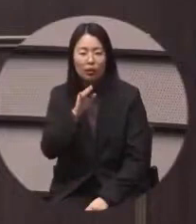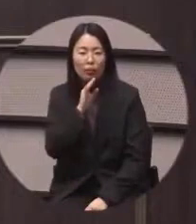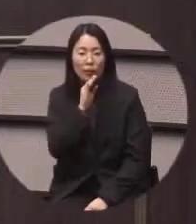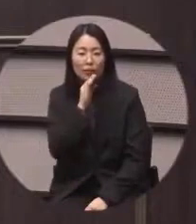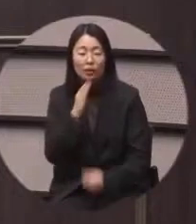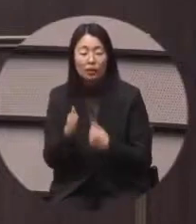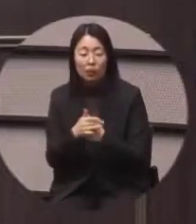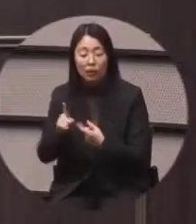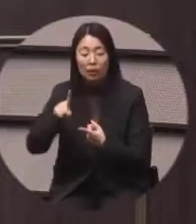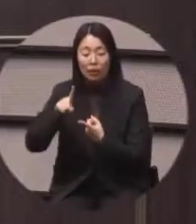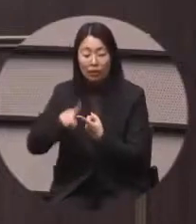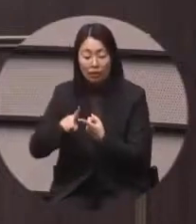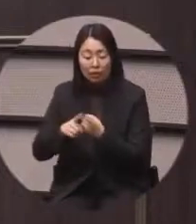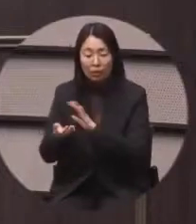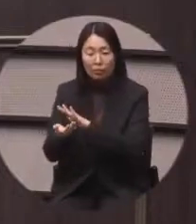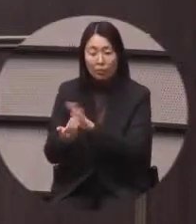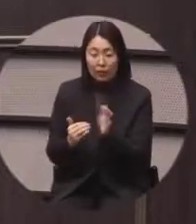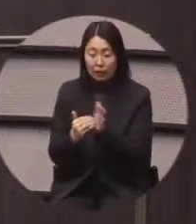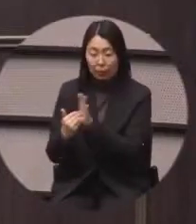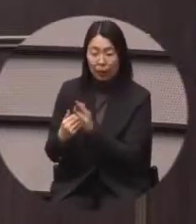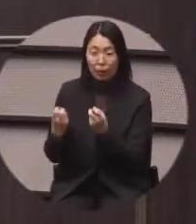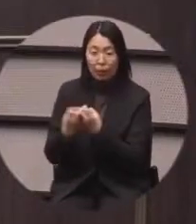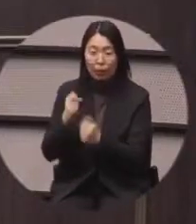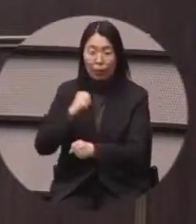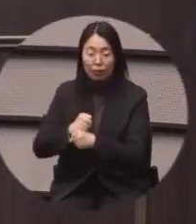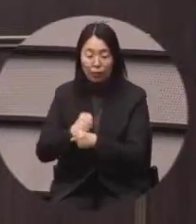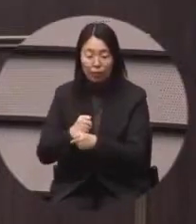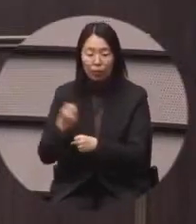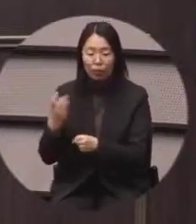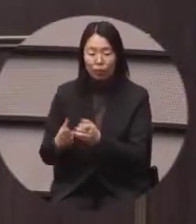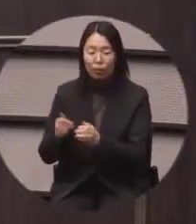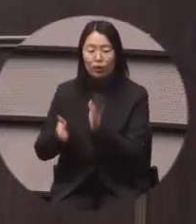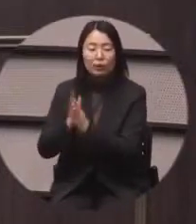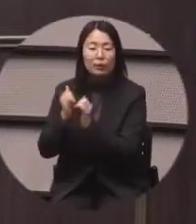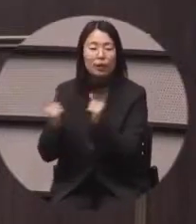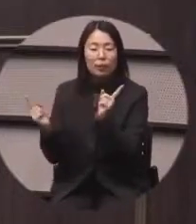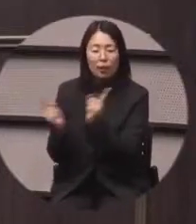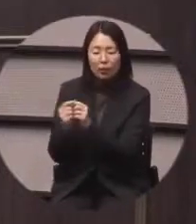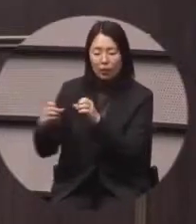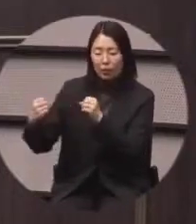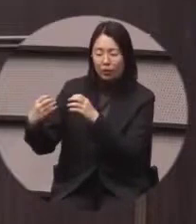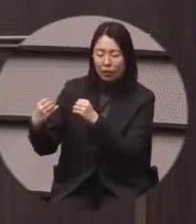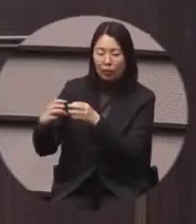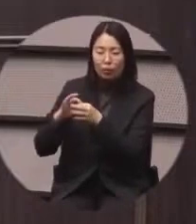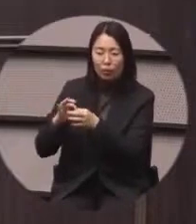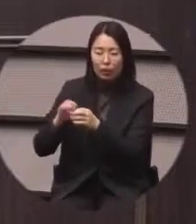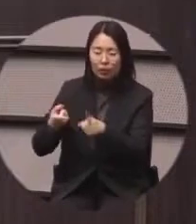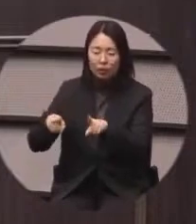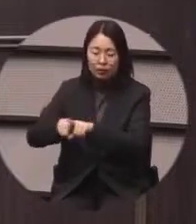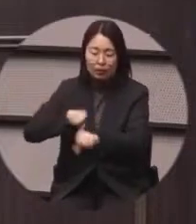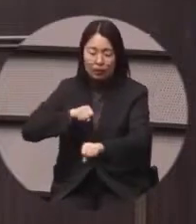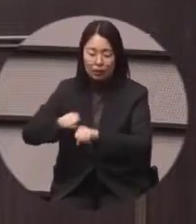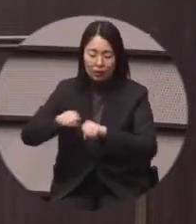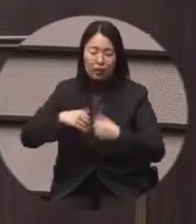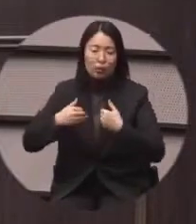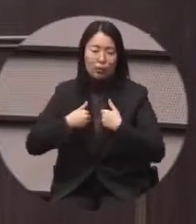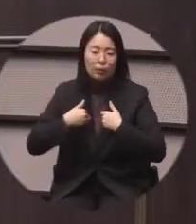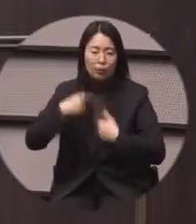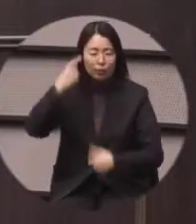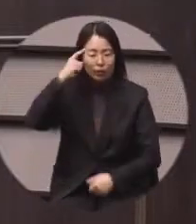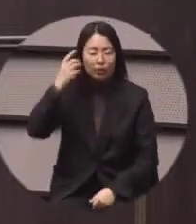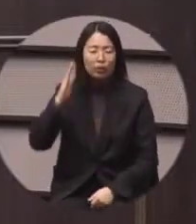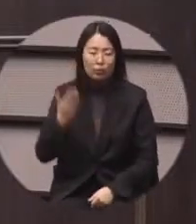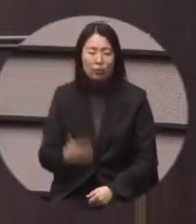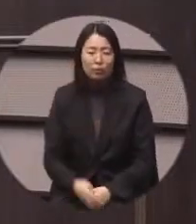수렴하여 대책을 마련하고 대응할 부분과 설득할 부분은 그것대로 적극 행정을 펼칠 필요가 있었다고 생각합니다.